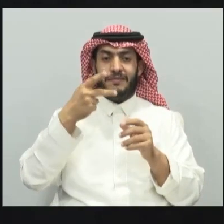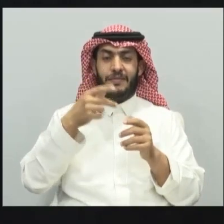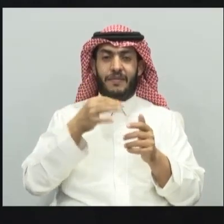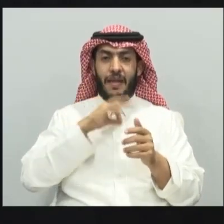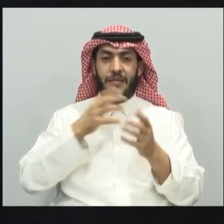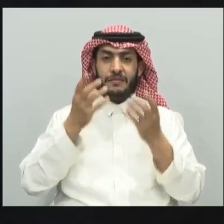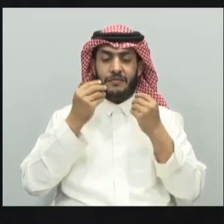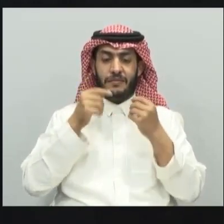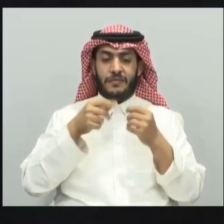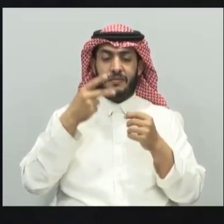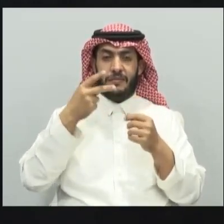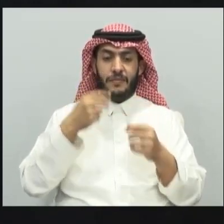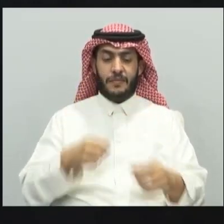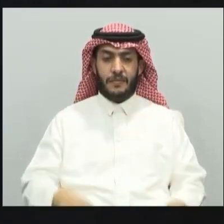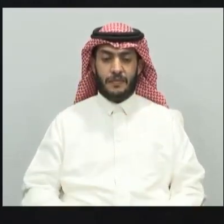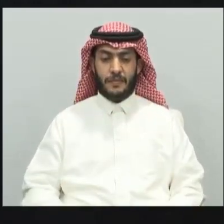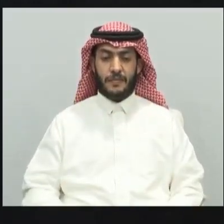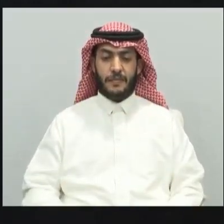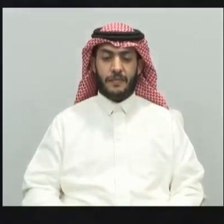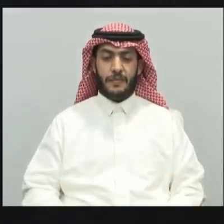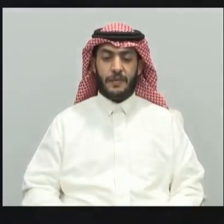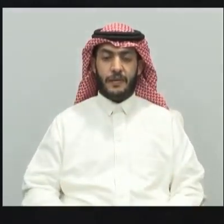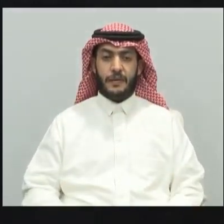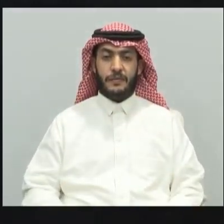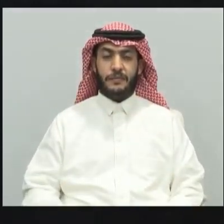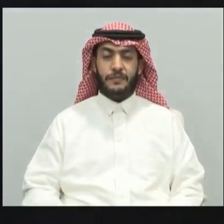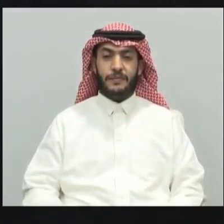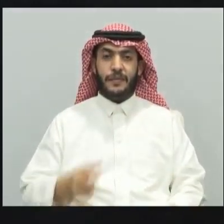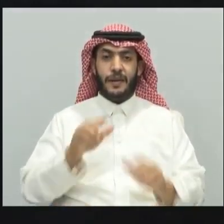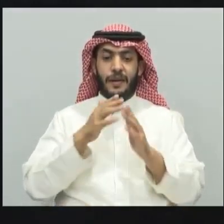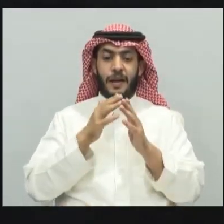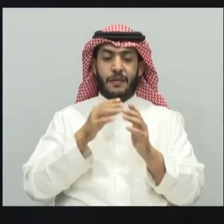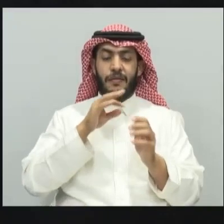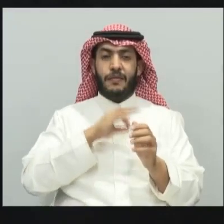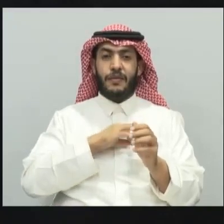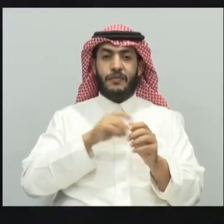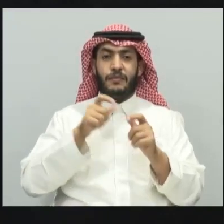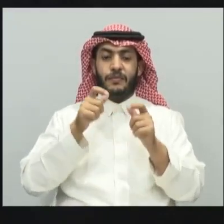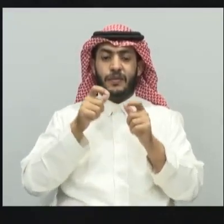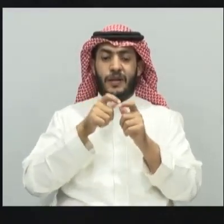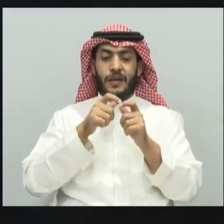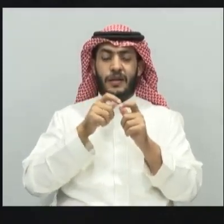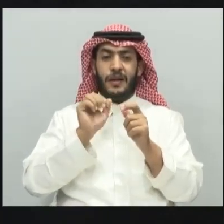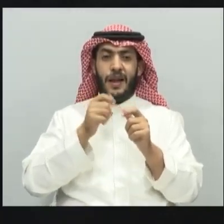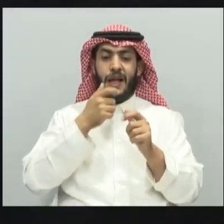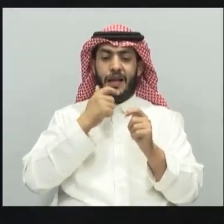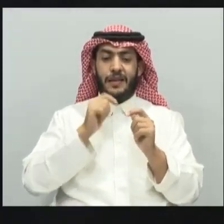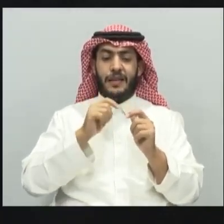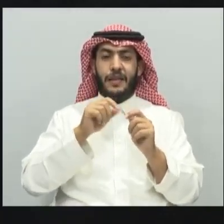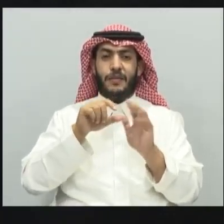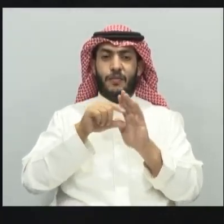هذا المؤلف في هذا الباب ايضا من المؤلفات كتاب الفوائد المجموعه في